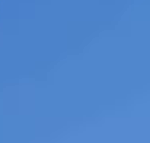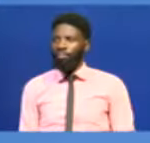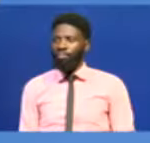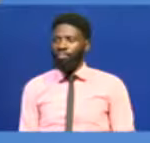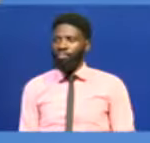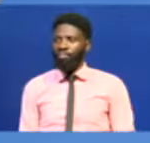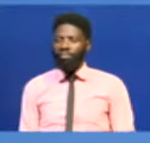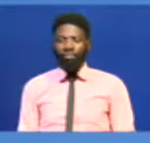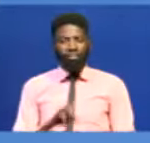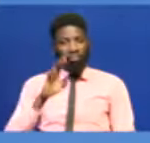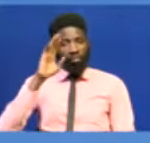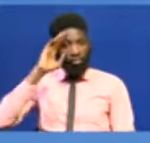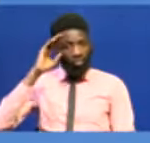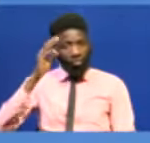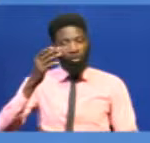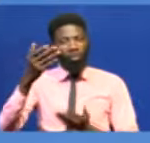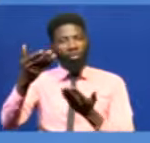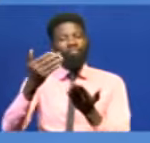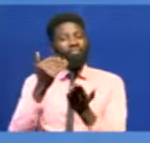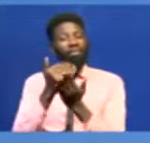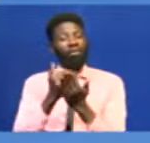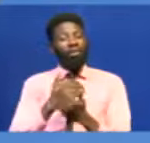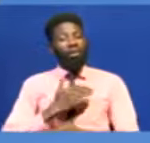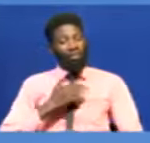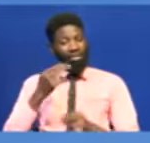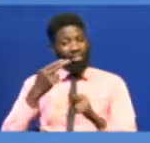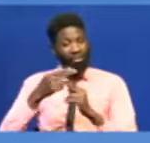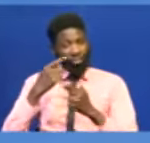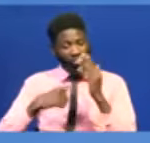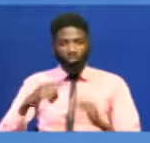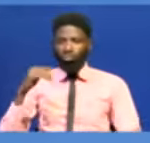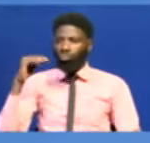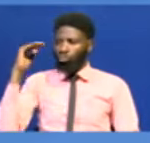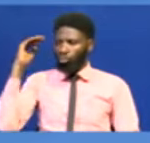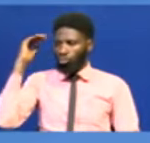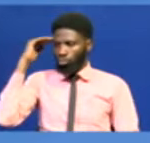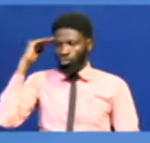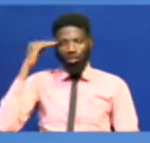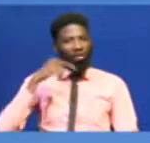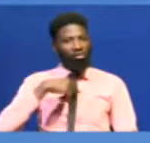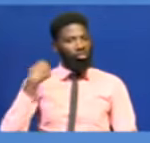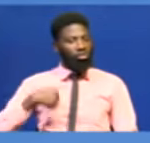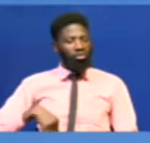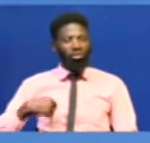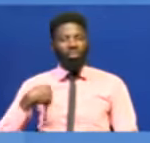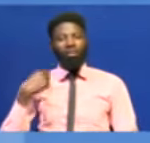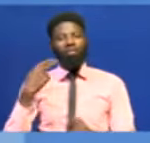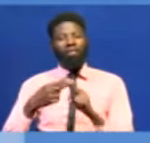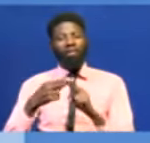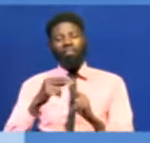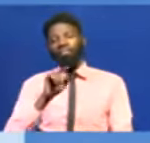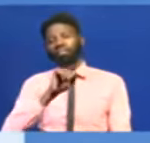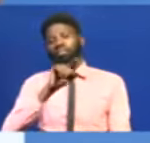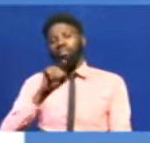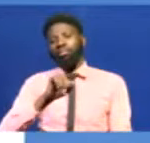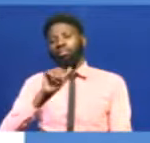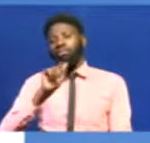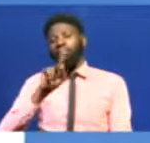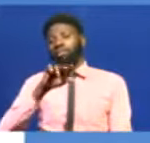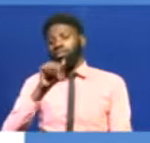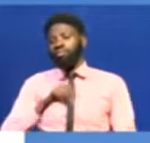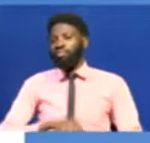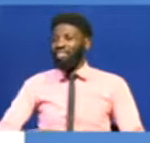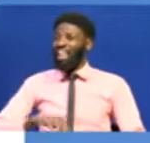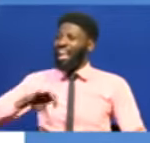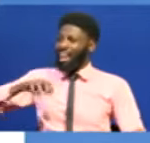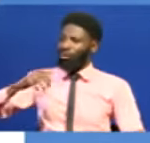Jambo na karibu katika kipindi cha Ifahamu China. Mimi ni Zakia Peng. Kaunti inayojulikana